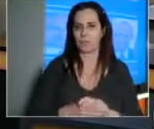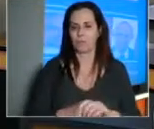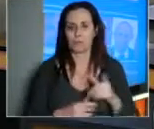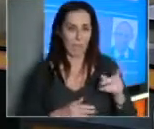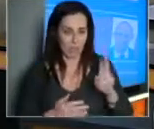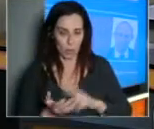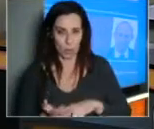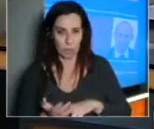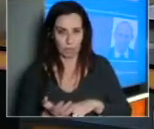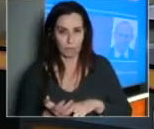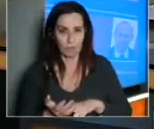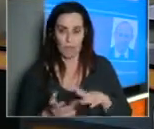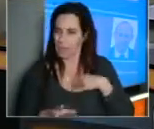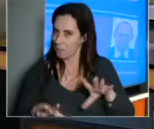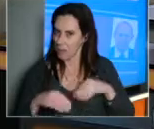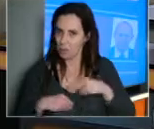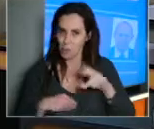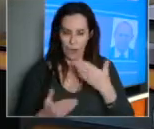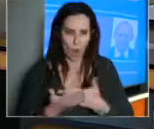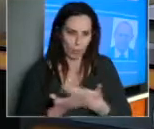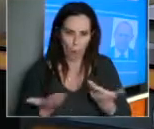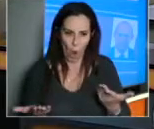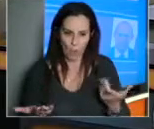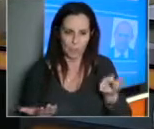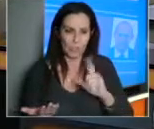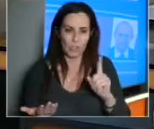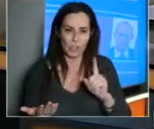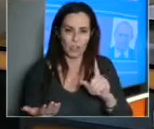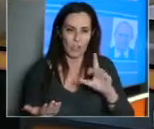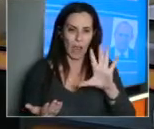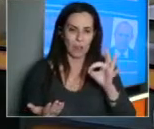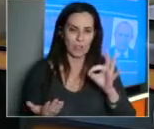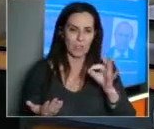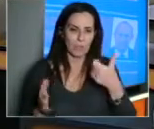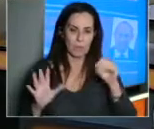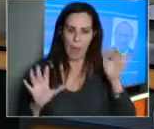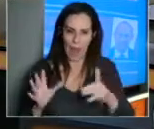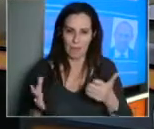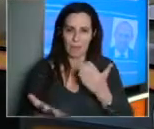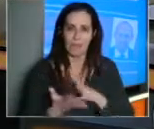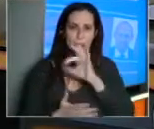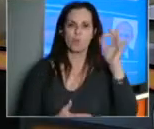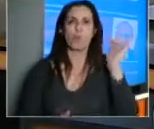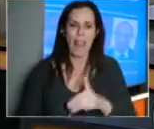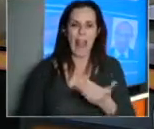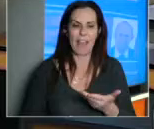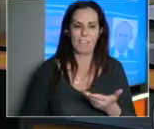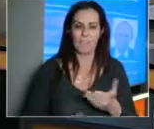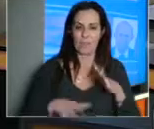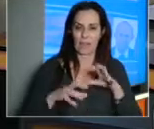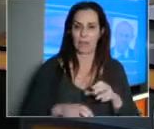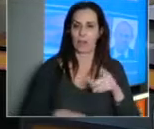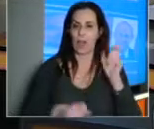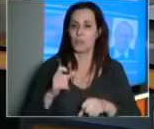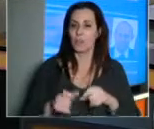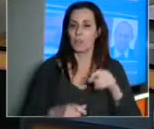יודעת, צודקת, אני מסכים איתך, יש כבר עובדות בשטח, זה כבר לא 50, 60, 70 אלף מתנחלים, איפה, אתה שואל אנשים שגם בהסדר הקבע,